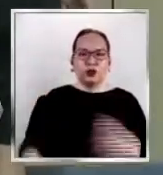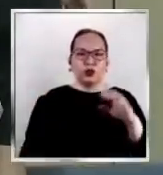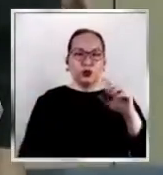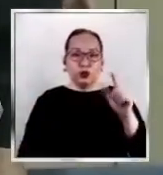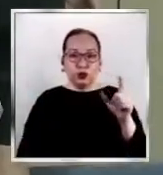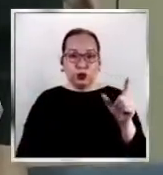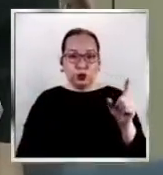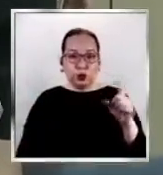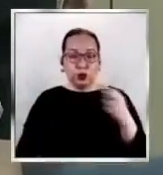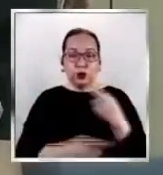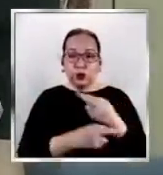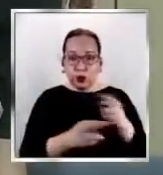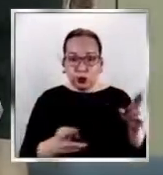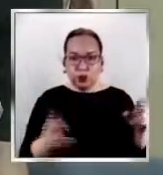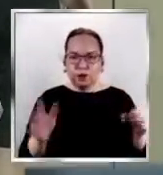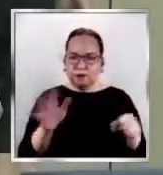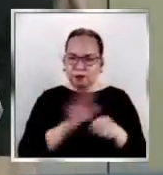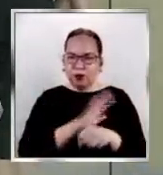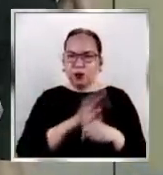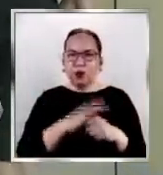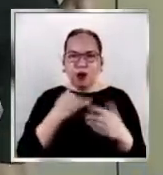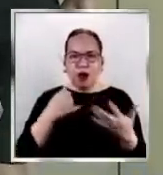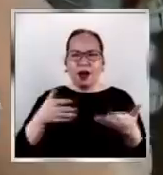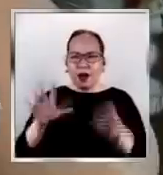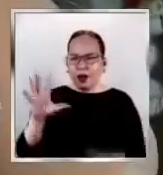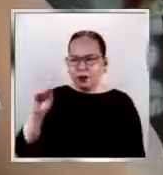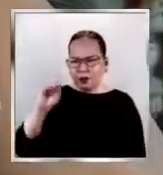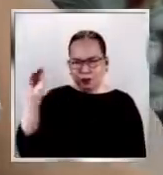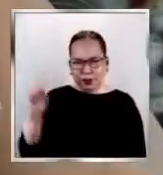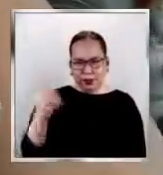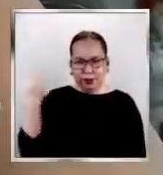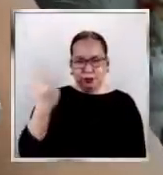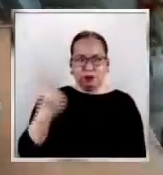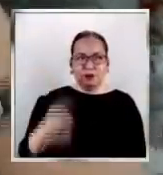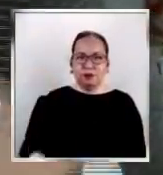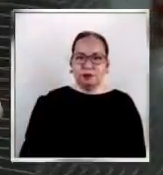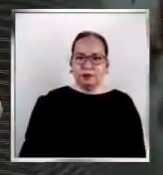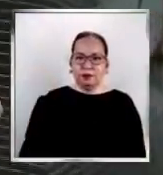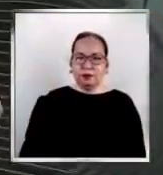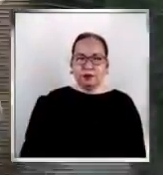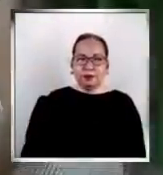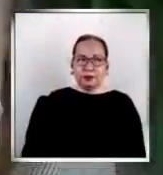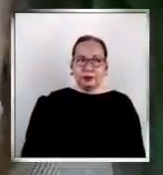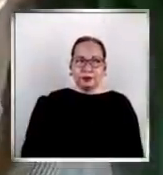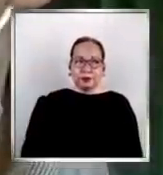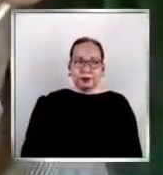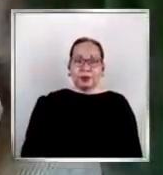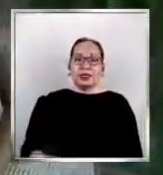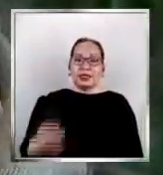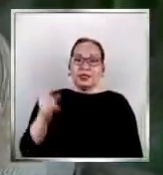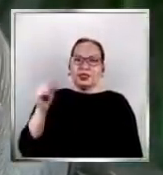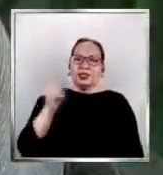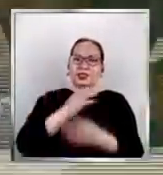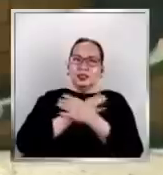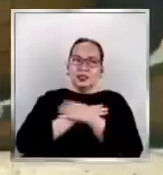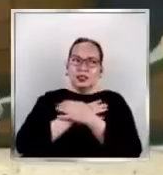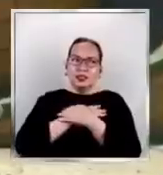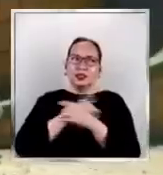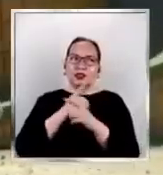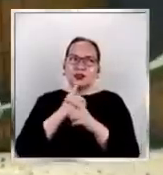bilang pagsunod sa 50% allowed capacity. Pang makakuha naman, makapahinga ng konti, ay matagal na hindi nakalabas